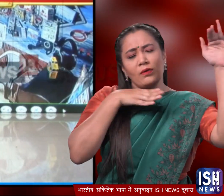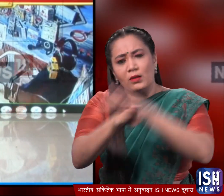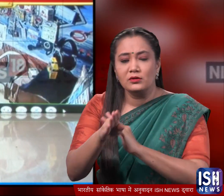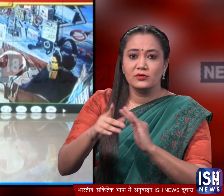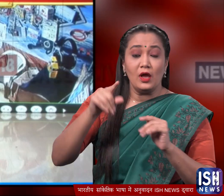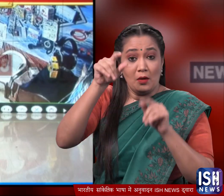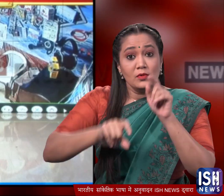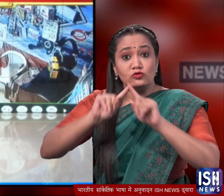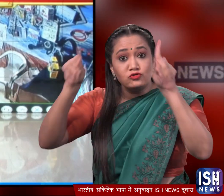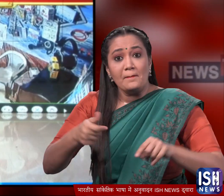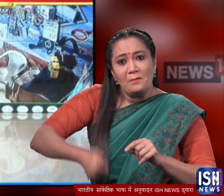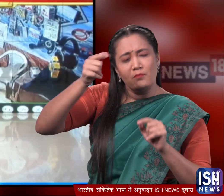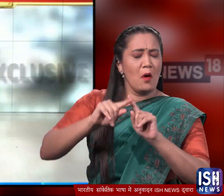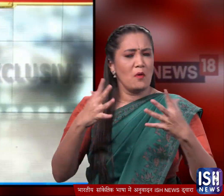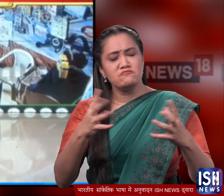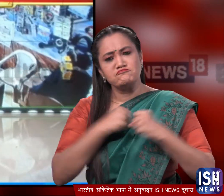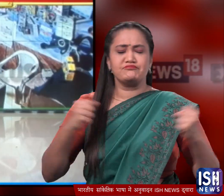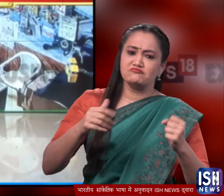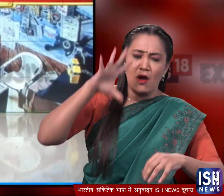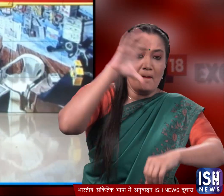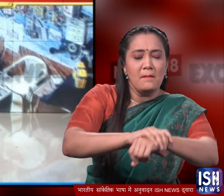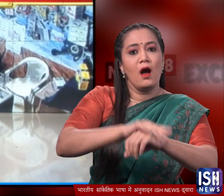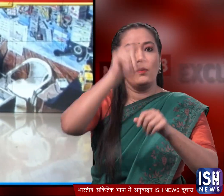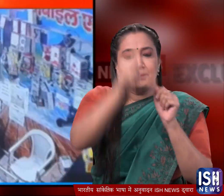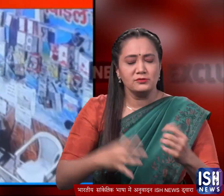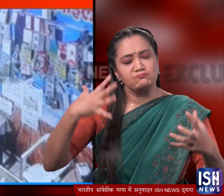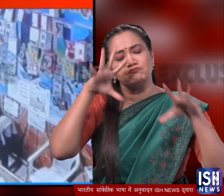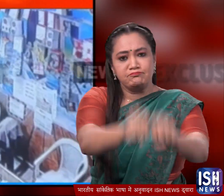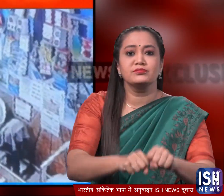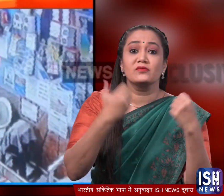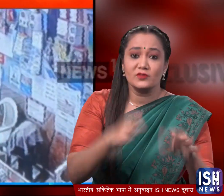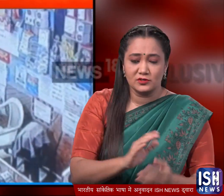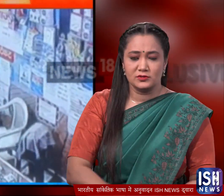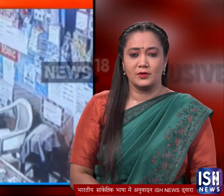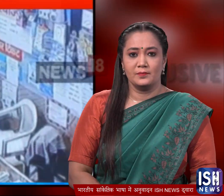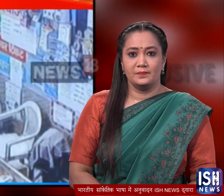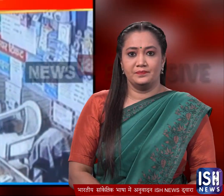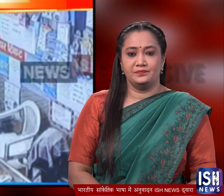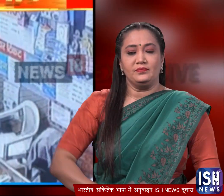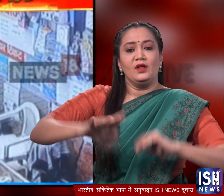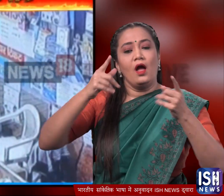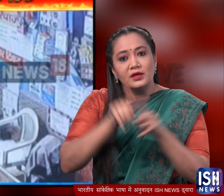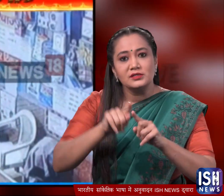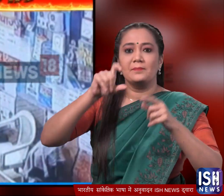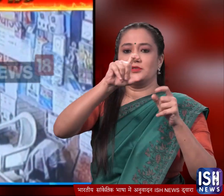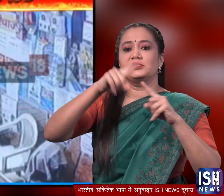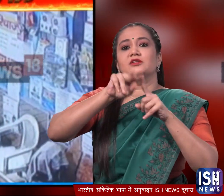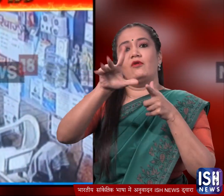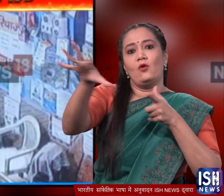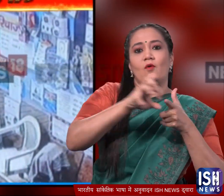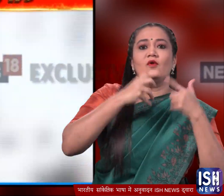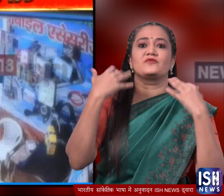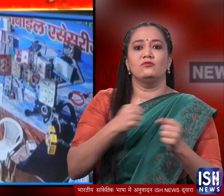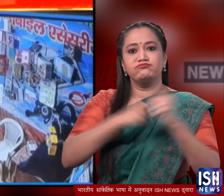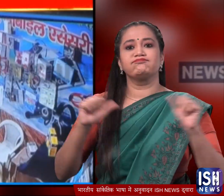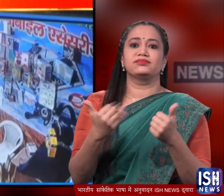ने बिना डरे एक हथियारबंद लुटेरे को दौड़कर दबोच लिया और उसकी इस बहादुरी की गवाही दुकान में लगे सीसीटीवी कैमरे